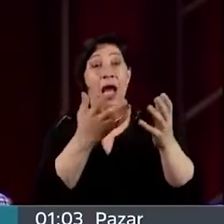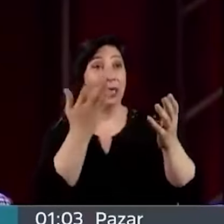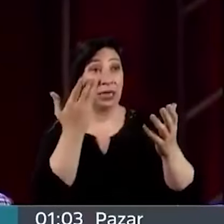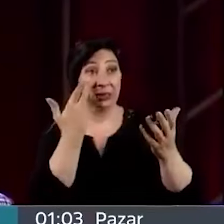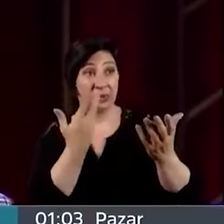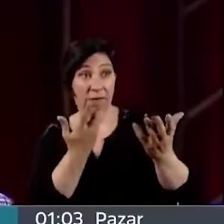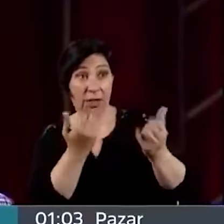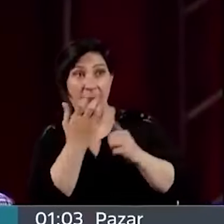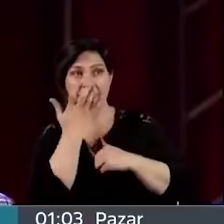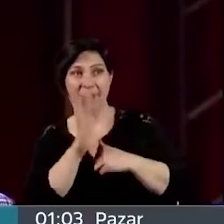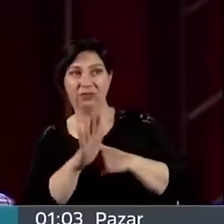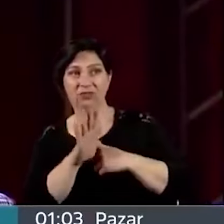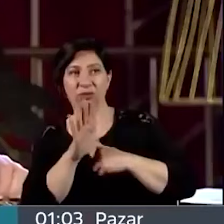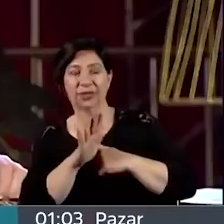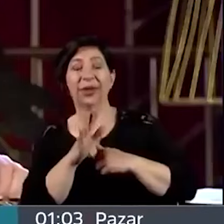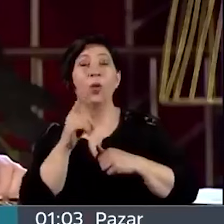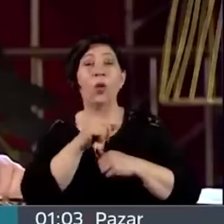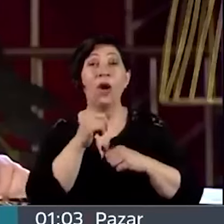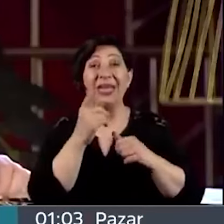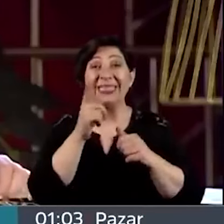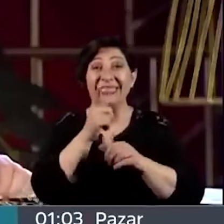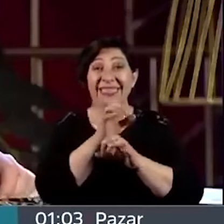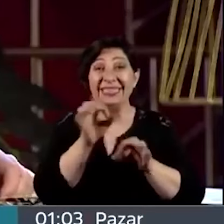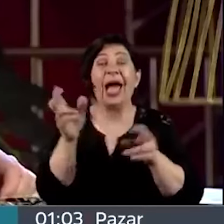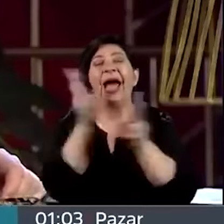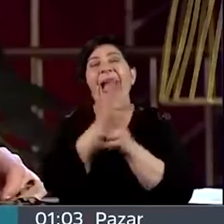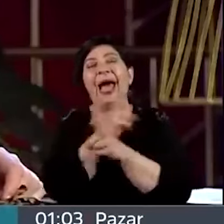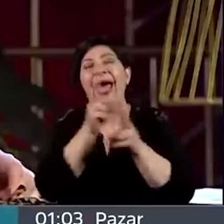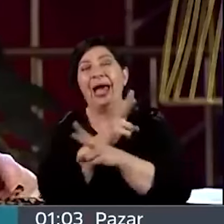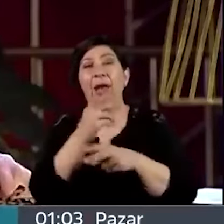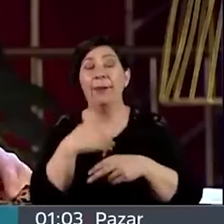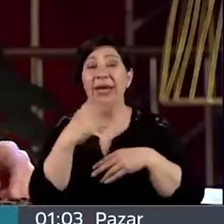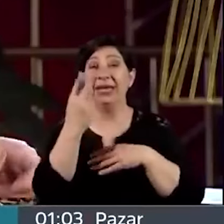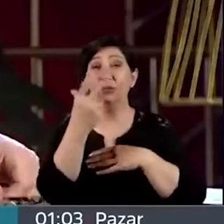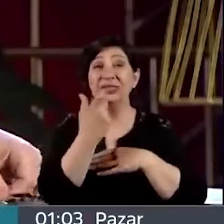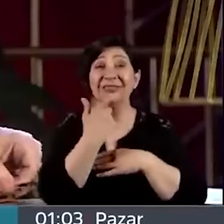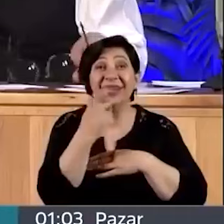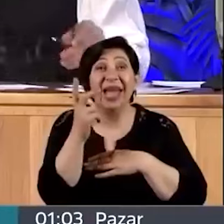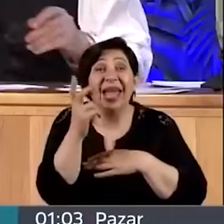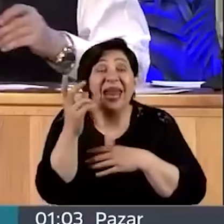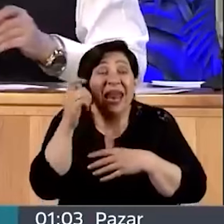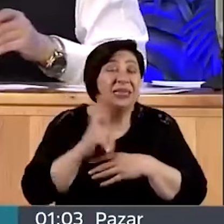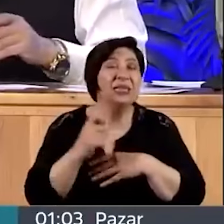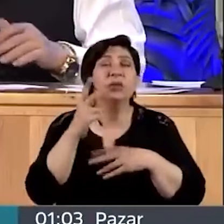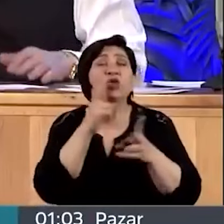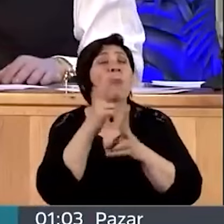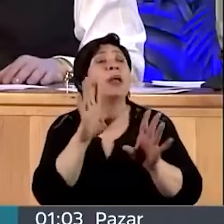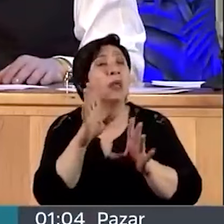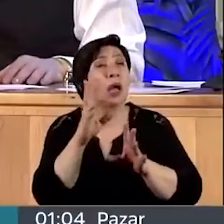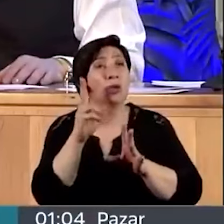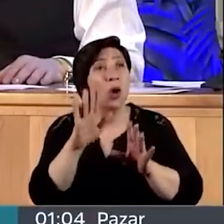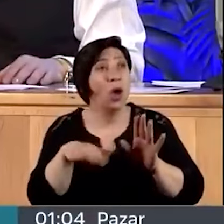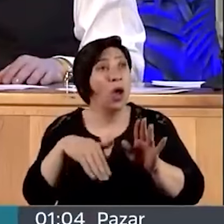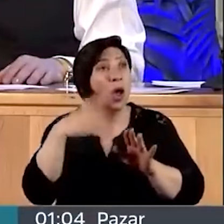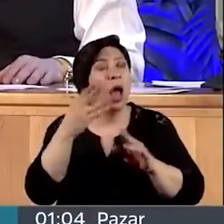seyirciyi bekleyeceksin acık. Aslında sessizlik kahkahaları patlatıyor galiba. Aynen öyle. Bak ben 2,5 sene rezil oldum. Hiç güldüremedim. 2,5 sene insanlar çok güldüler.